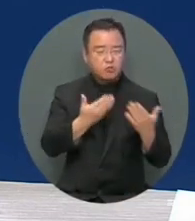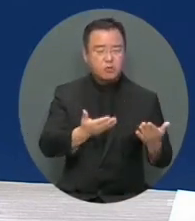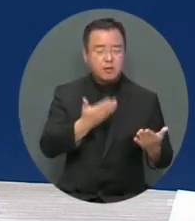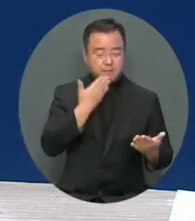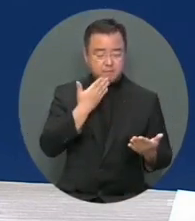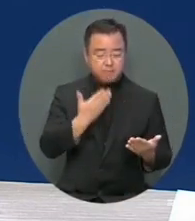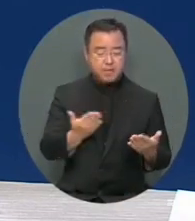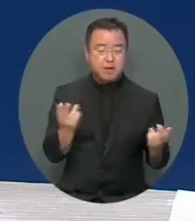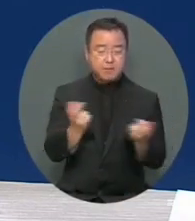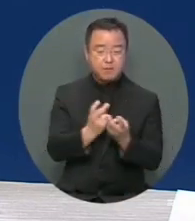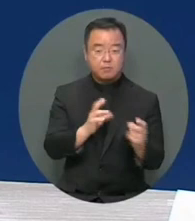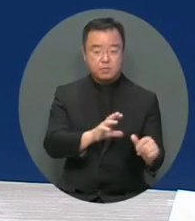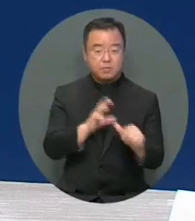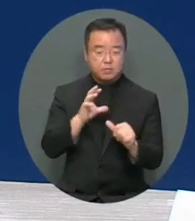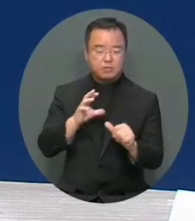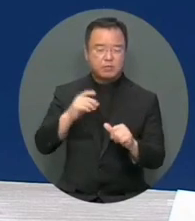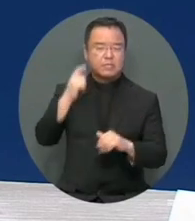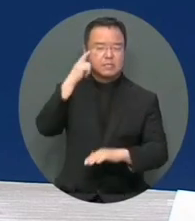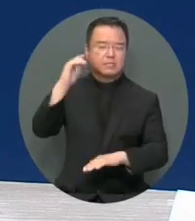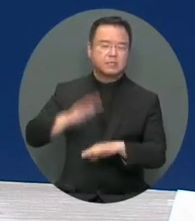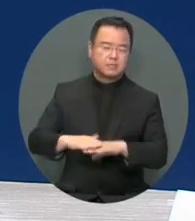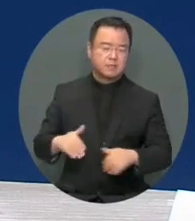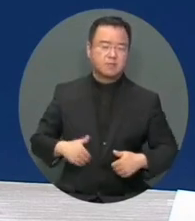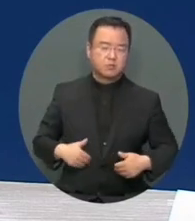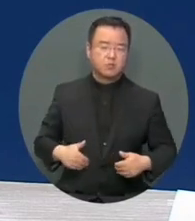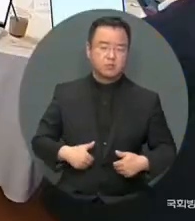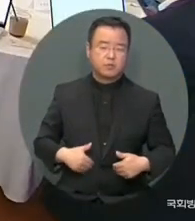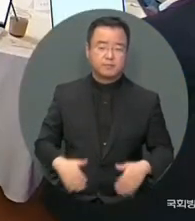외교적 지혜가 필요한 때라고 생각을 합니다.